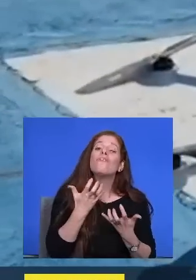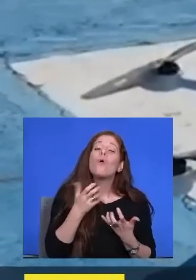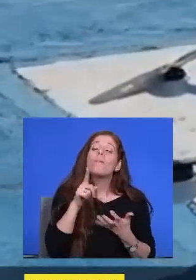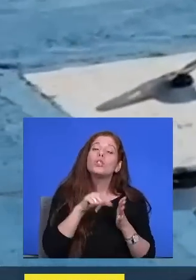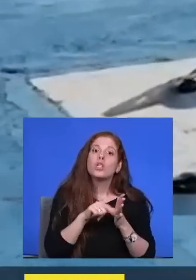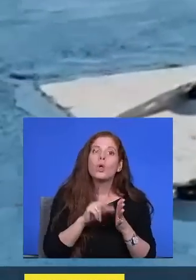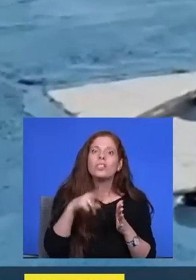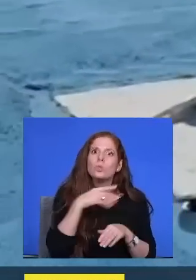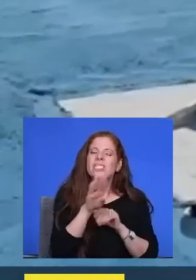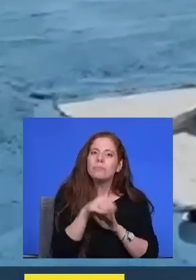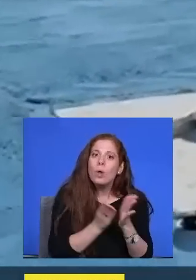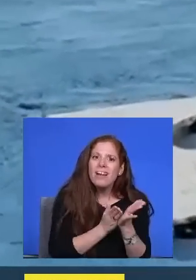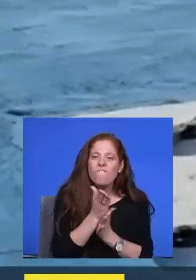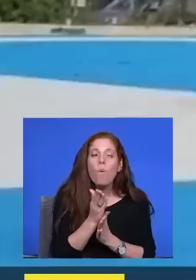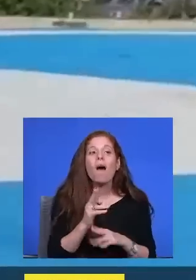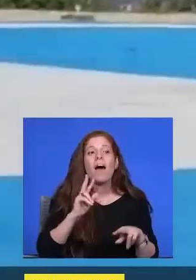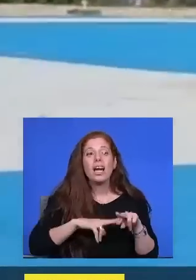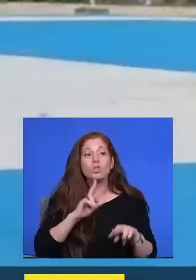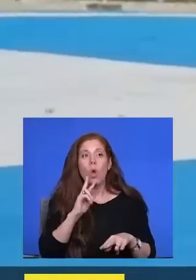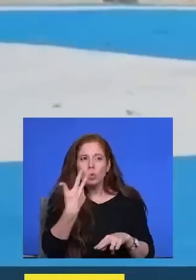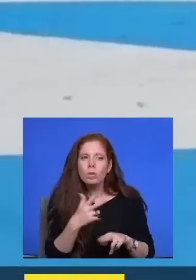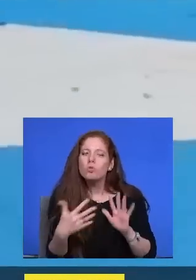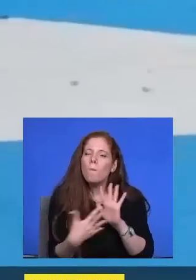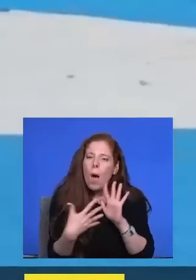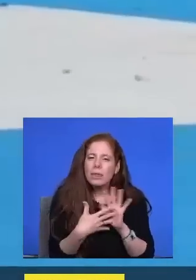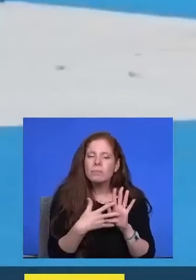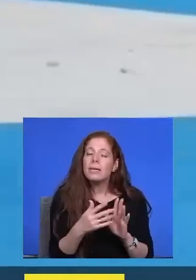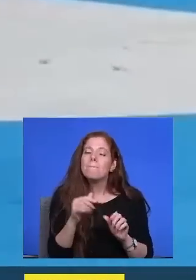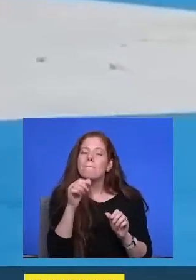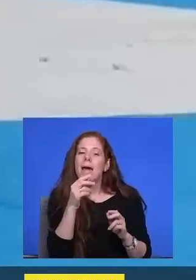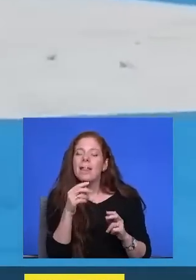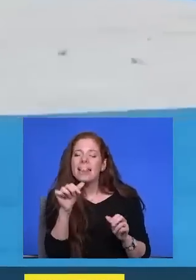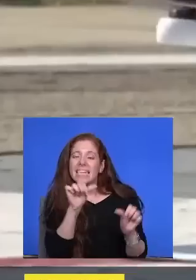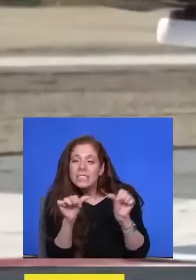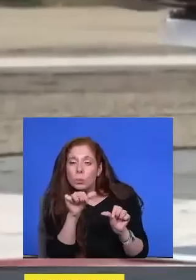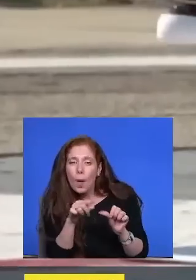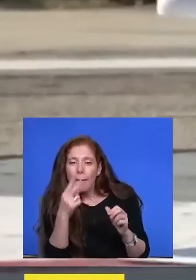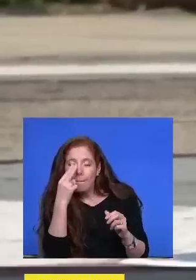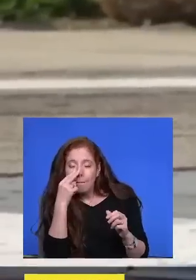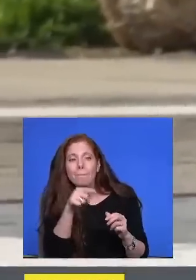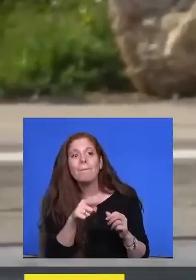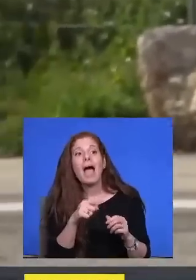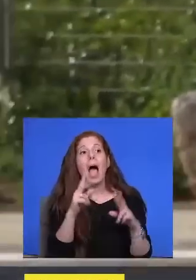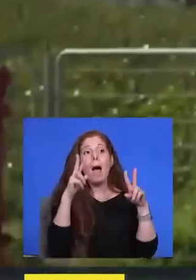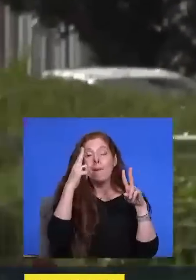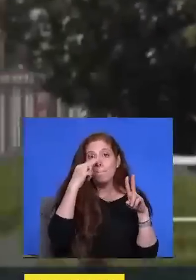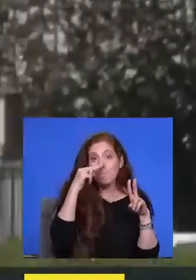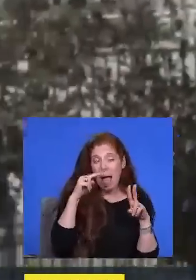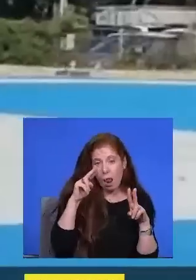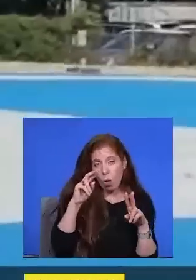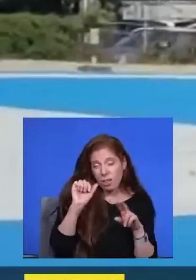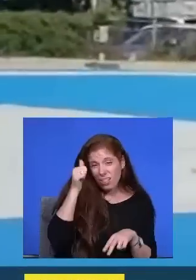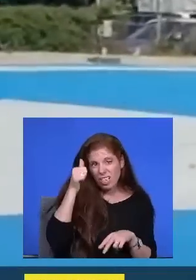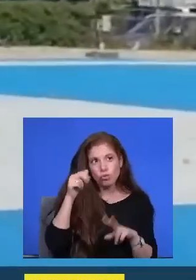קבוע, ולאחר כ-3 שנים שבהם הן נבחנות בניסויים בסדרי גודל קטנים יותר. הפיילוט שהוגדר בהצלחה היום בין בית